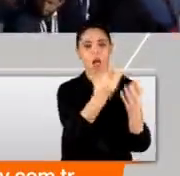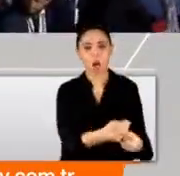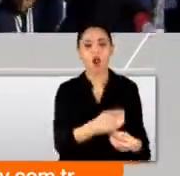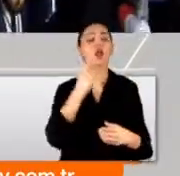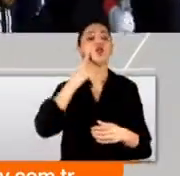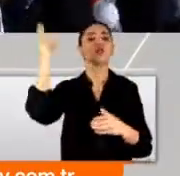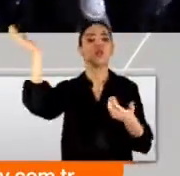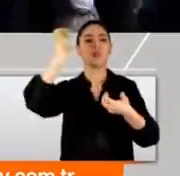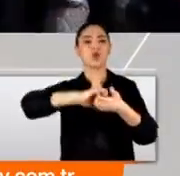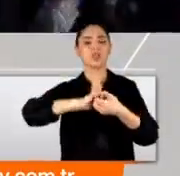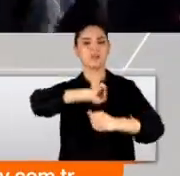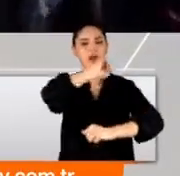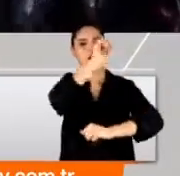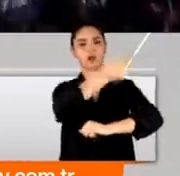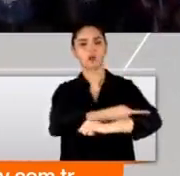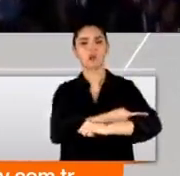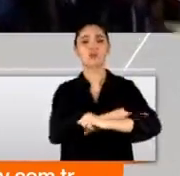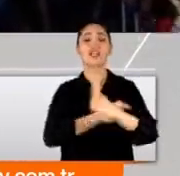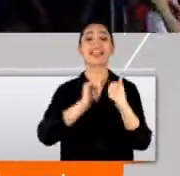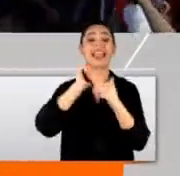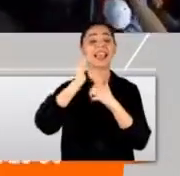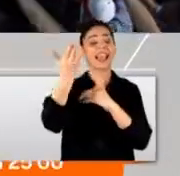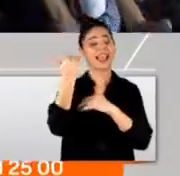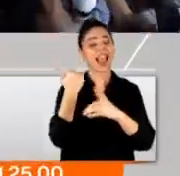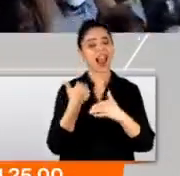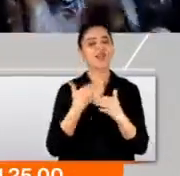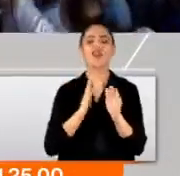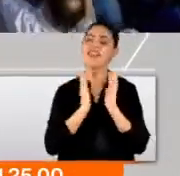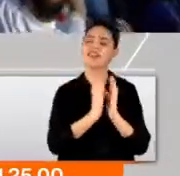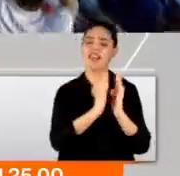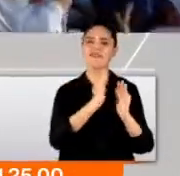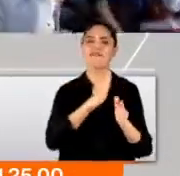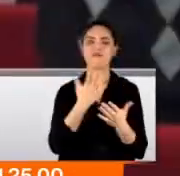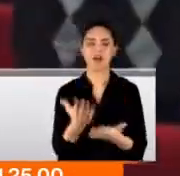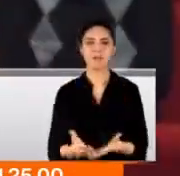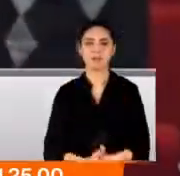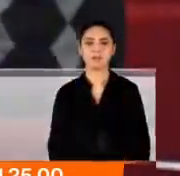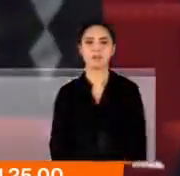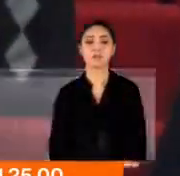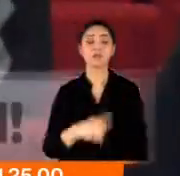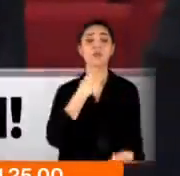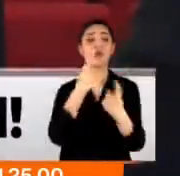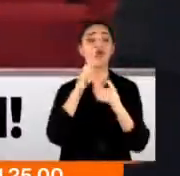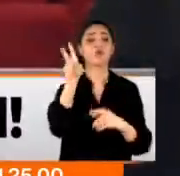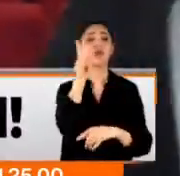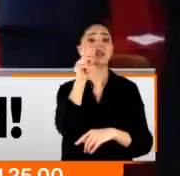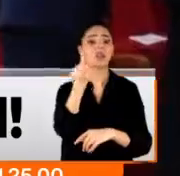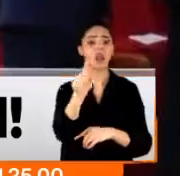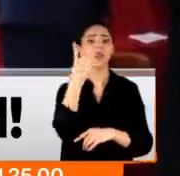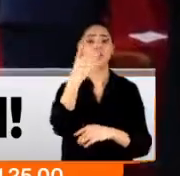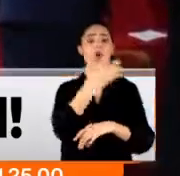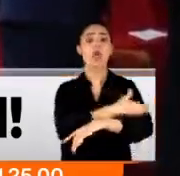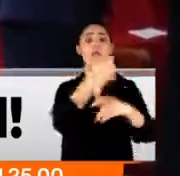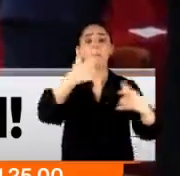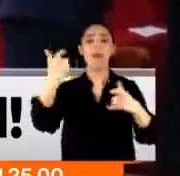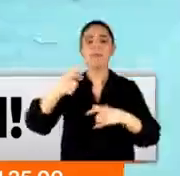İttifakı güçlenerek yarınlara yürümektedir, yürüyecektir. Konuşmasının sonunda ise 4 ile